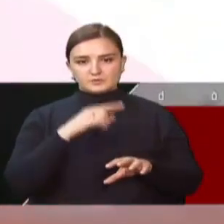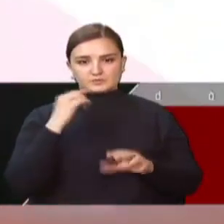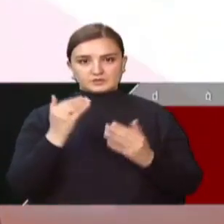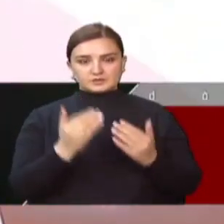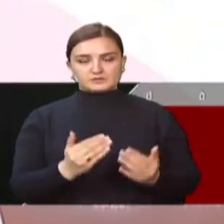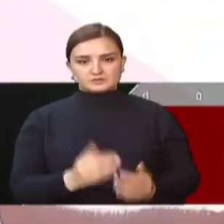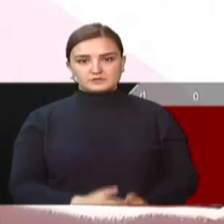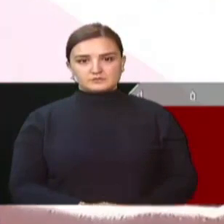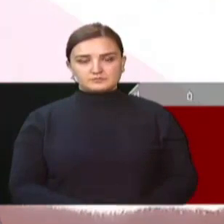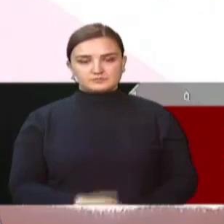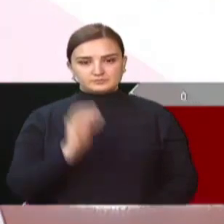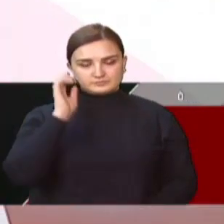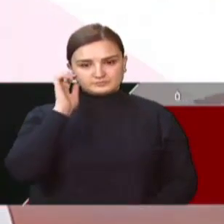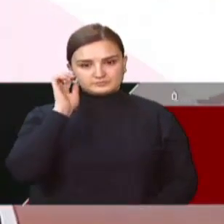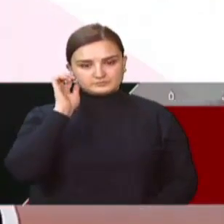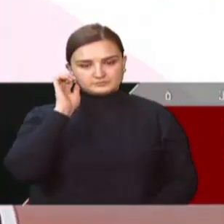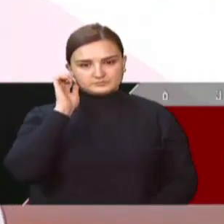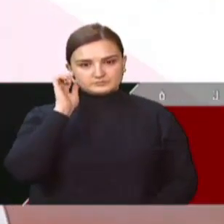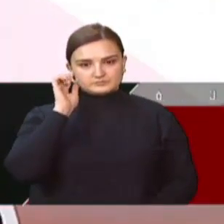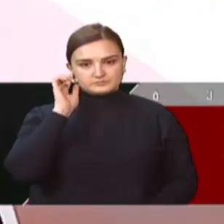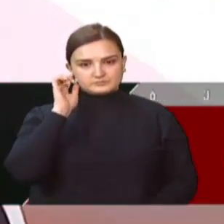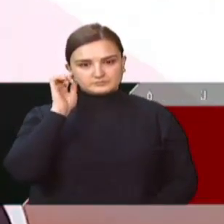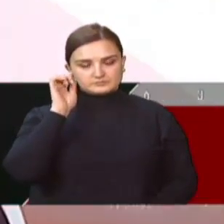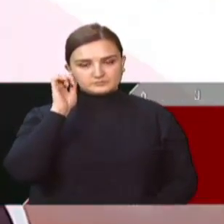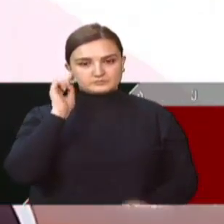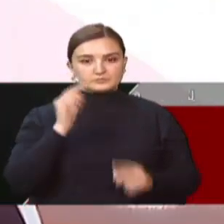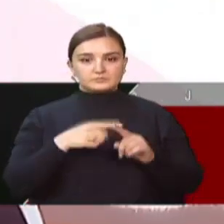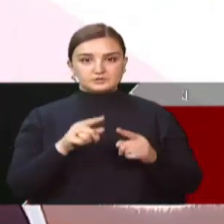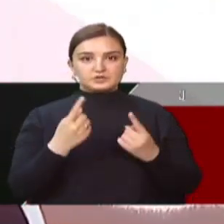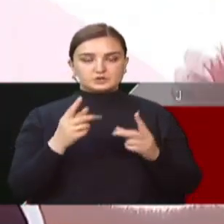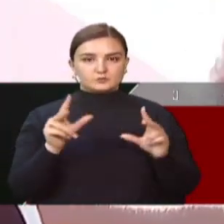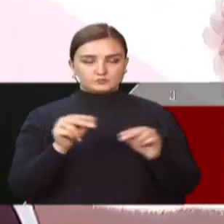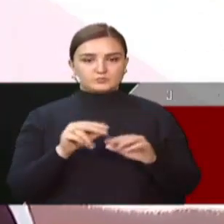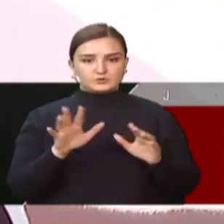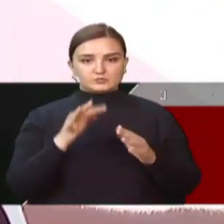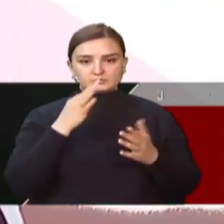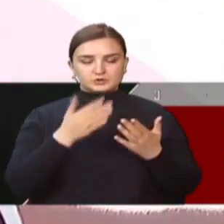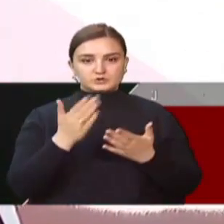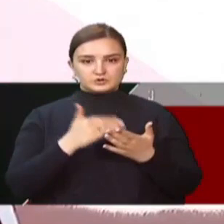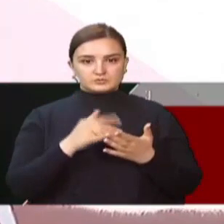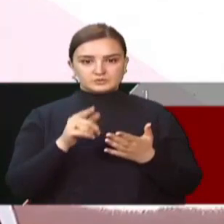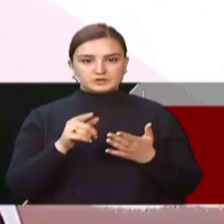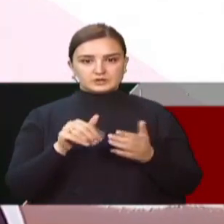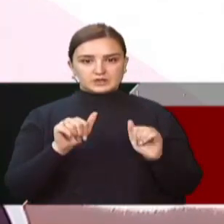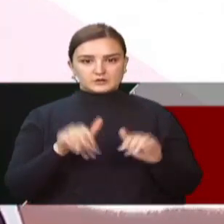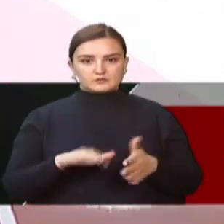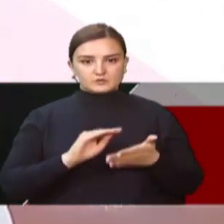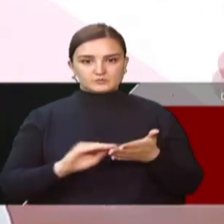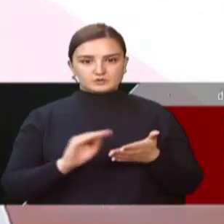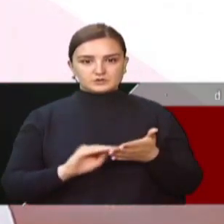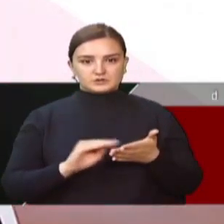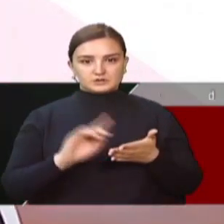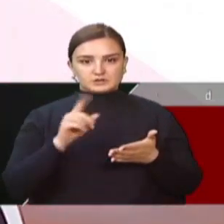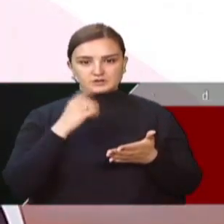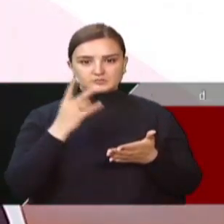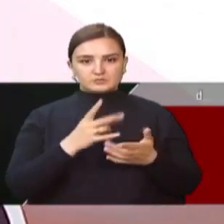Rusetistuis, romimac gana pe ruba, a ies, didi ubedure bada. Amis șemdeg mă uțere scheli capitulantur, rezoluțias, ratkma